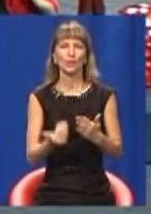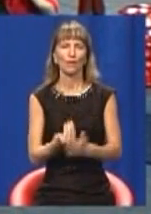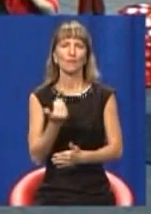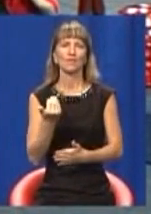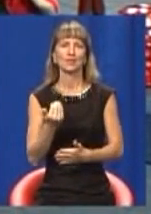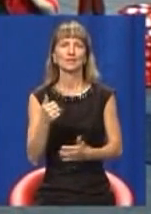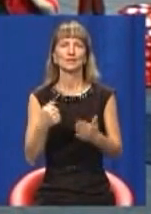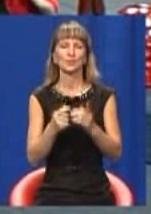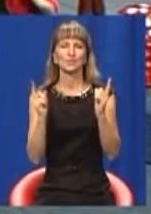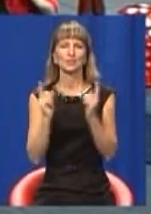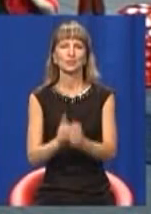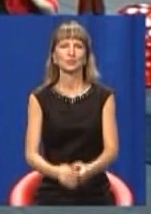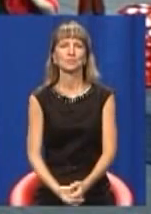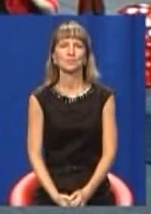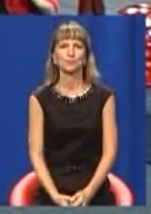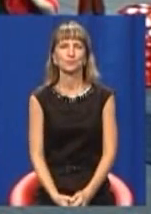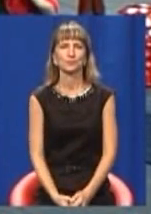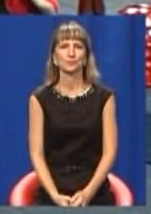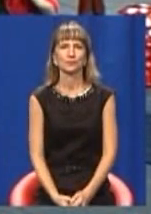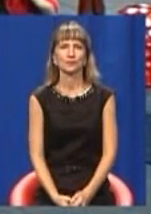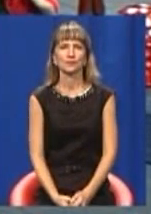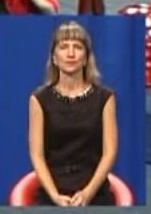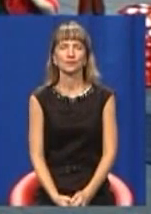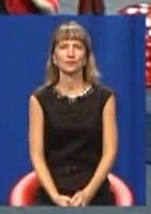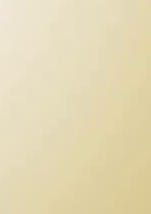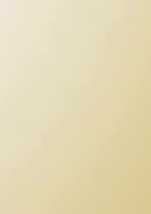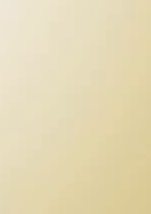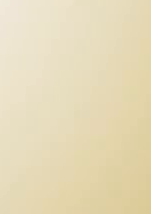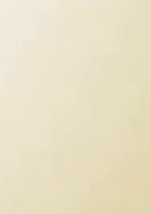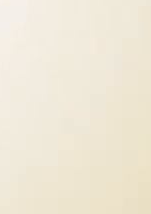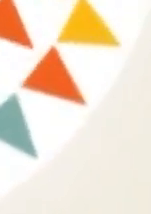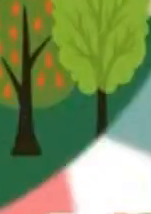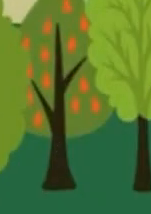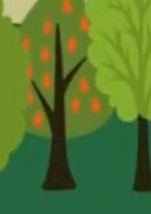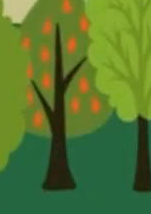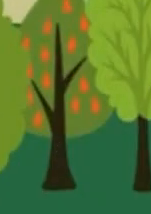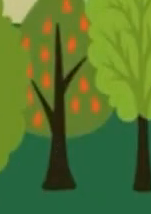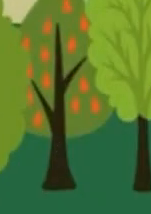чого нового. До побачення. До свидання.